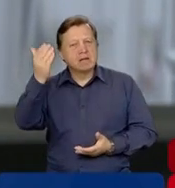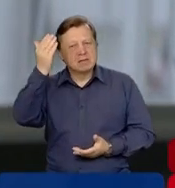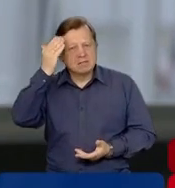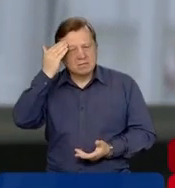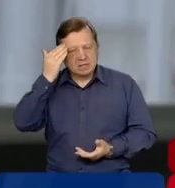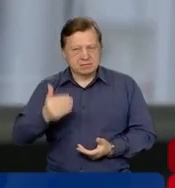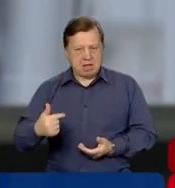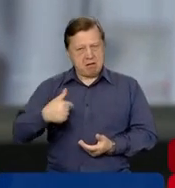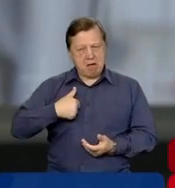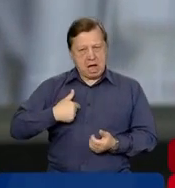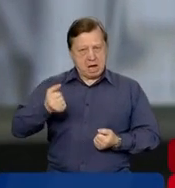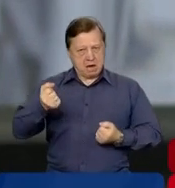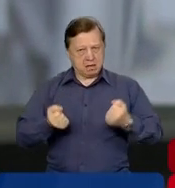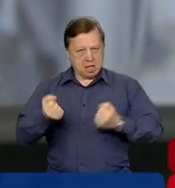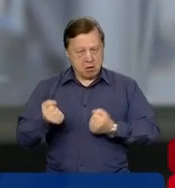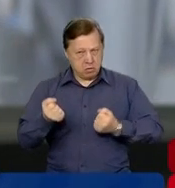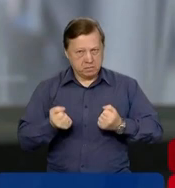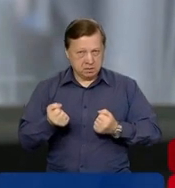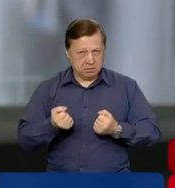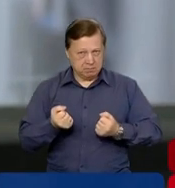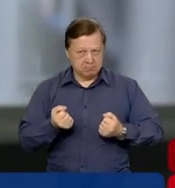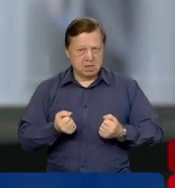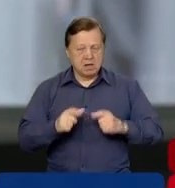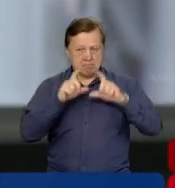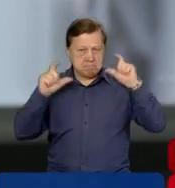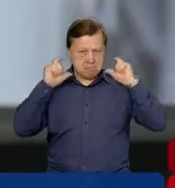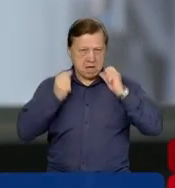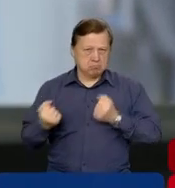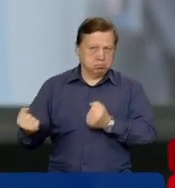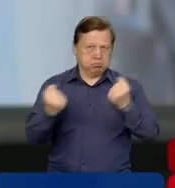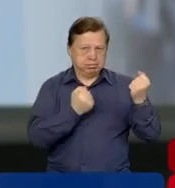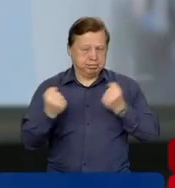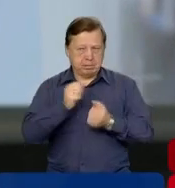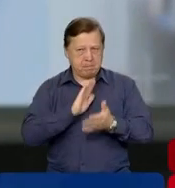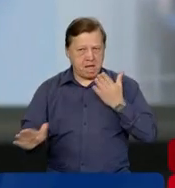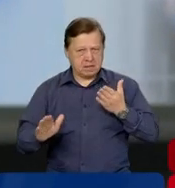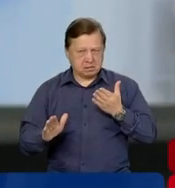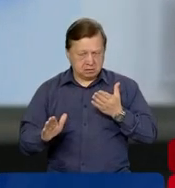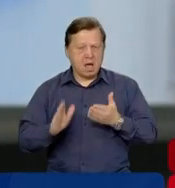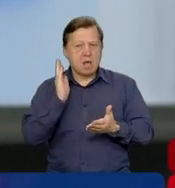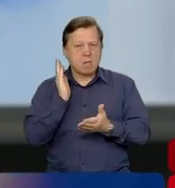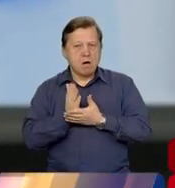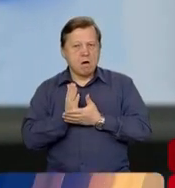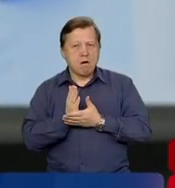ja jako kierowca, czy mogę jeździć bez maseczki i zakładać ją tylko w momencie, kiedy mam